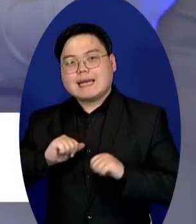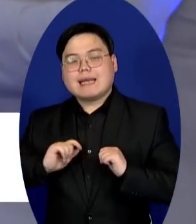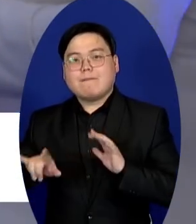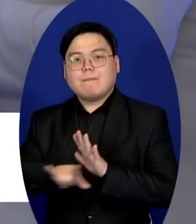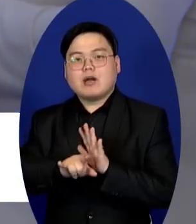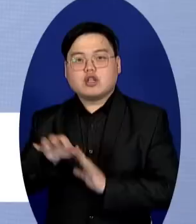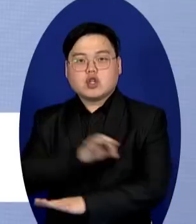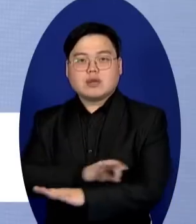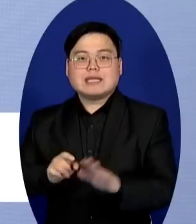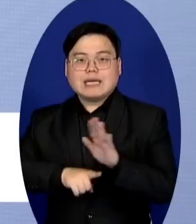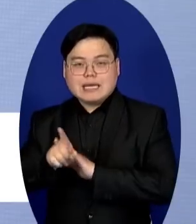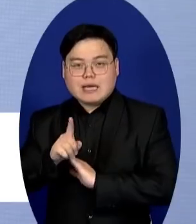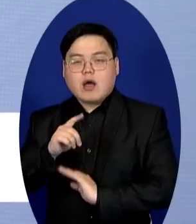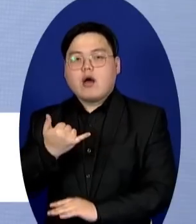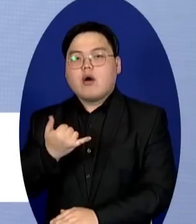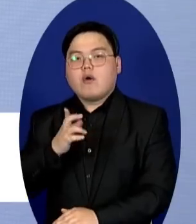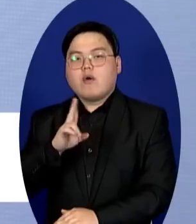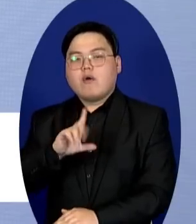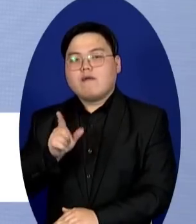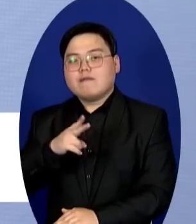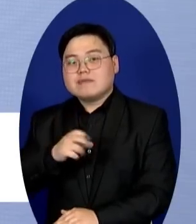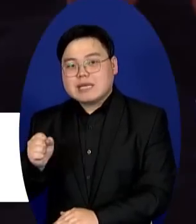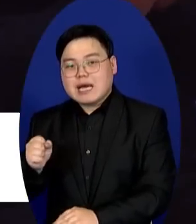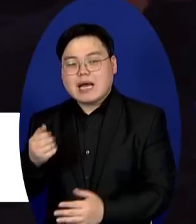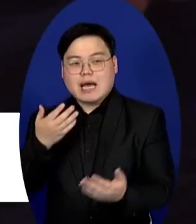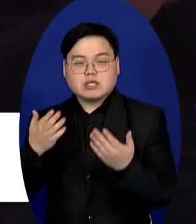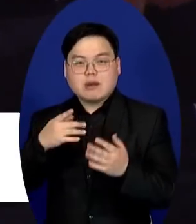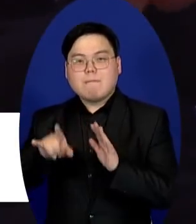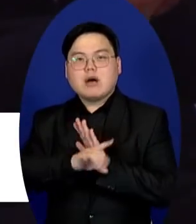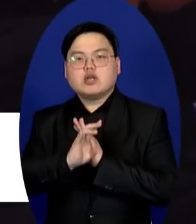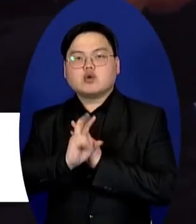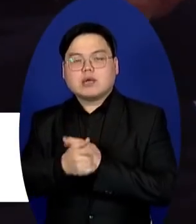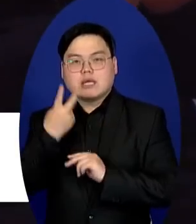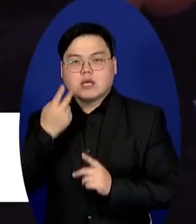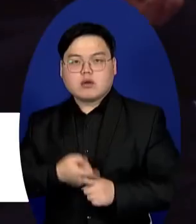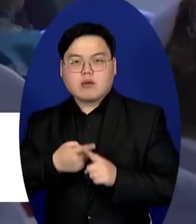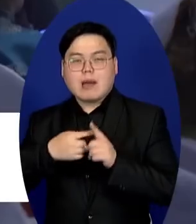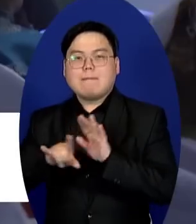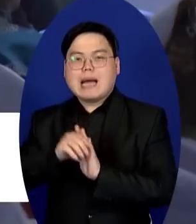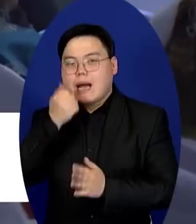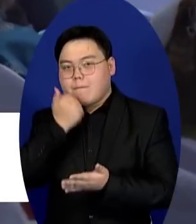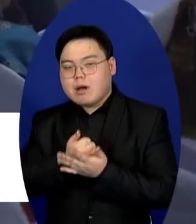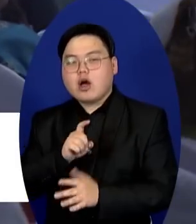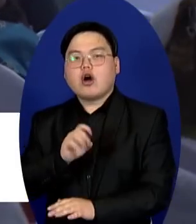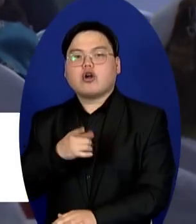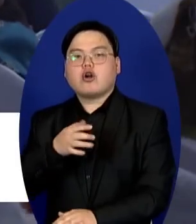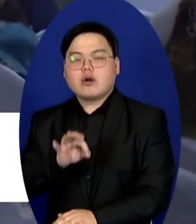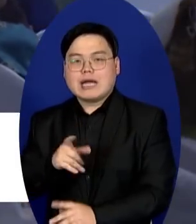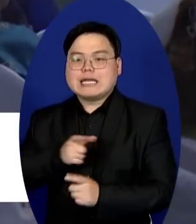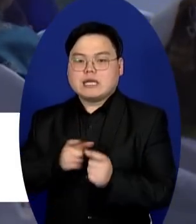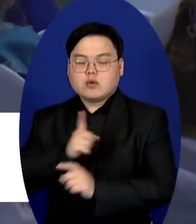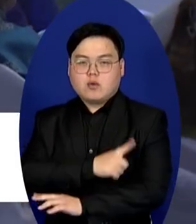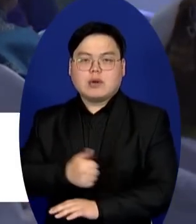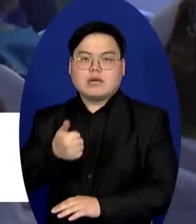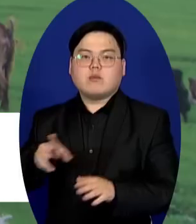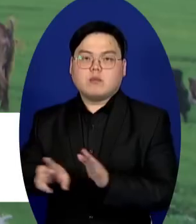Гэхдээ хувьцаатай харьцуулахад мал сөрөг тогтмол өсөлттэй гарах юм. Инснээр мал баталгаатай хөрөнгө болж байгаагаас гадна эдийн засгийн өгөөжинж нэмэгдэж